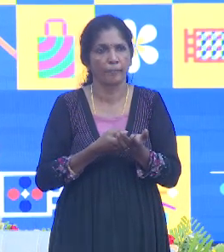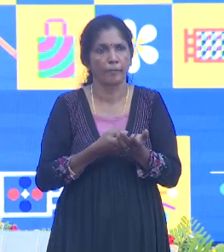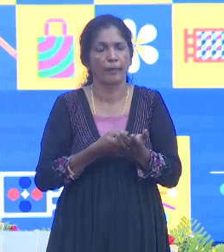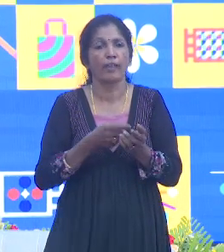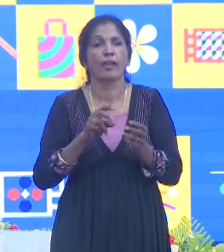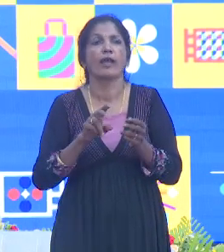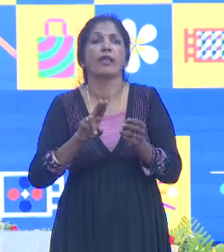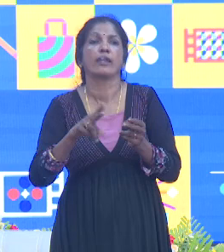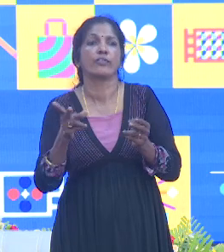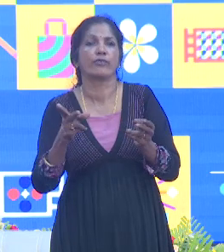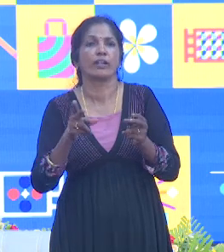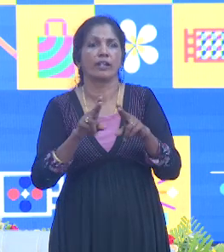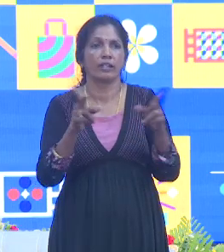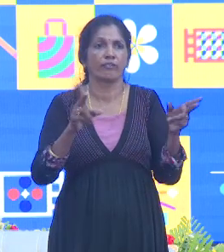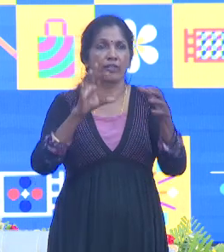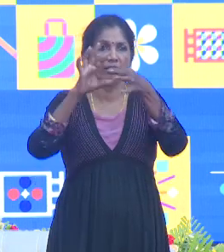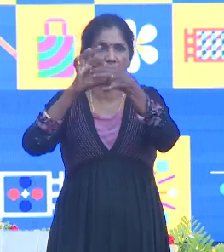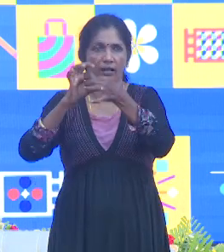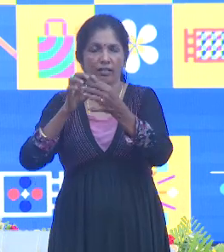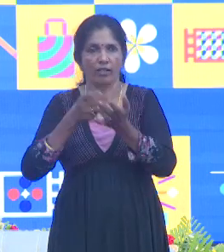മറ്റ് അനുബന്ധമായ പല